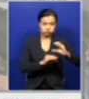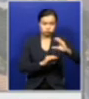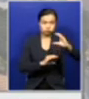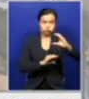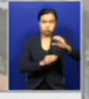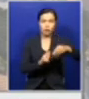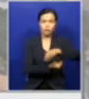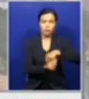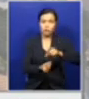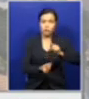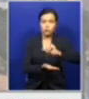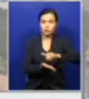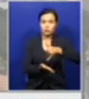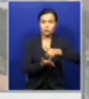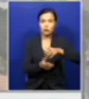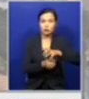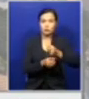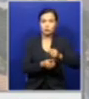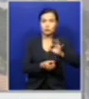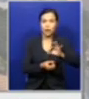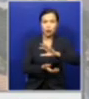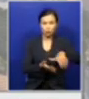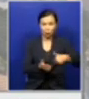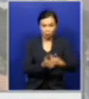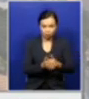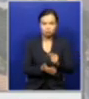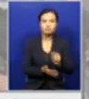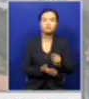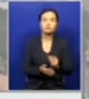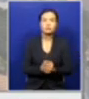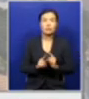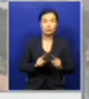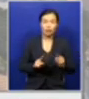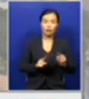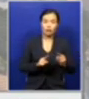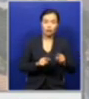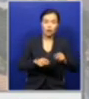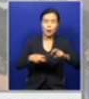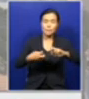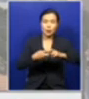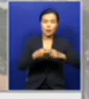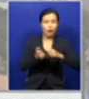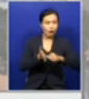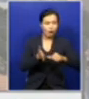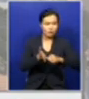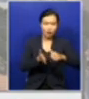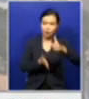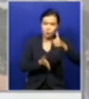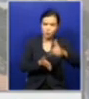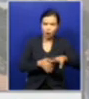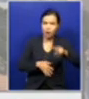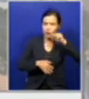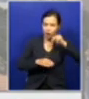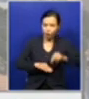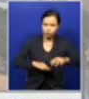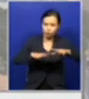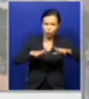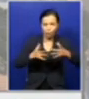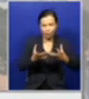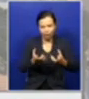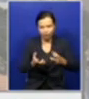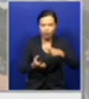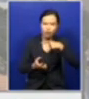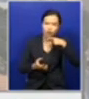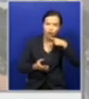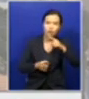จหลังโควิด-19 ทั้งก้อนนี้อีกนะคะแต่กลับไม่สามารถแก้ไขปัญหาภัยแล้งและอุทกภัยได้เลยค่ะทุกๆปี